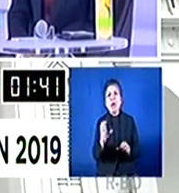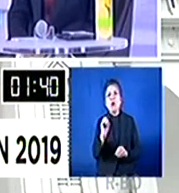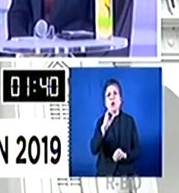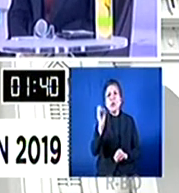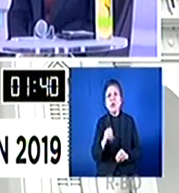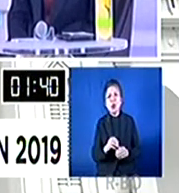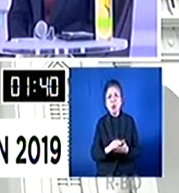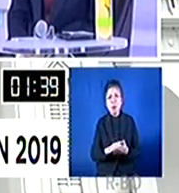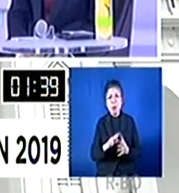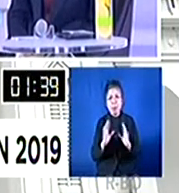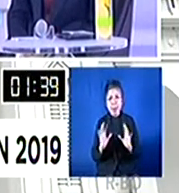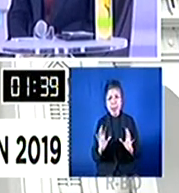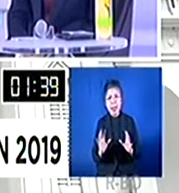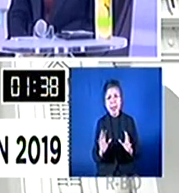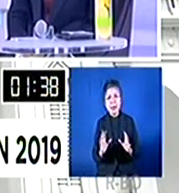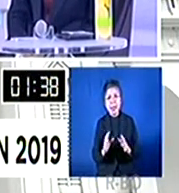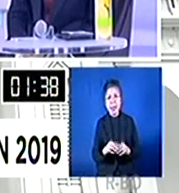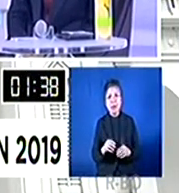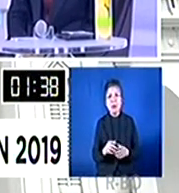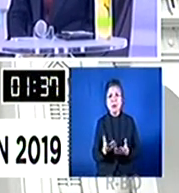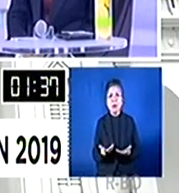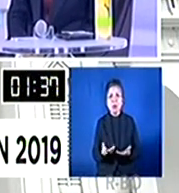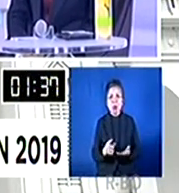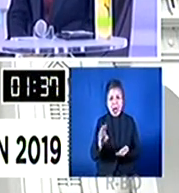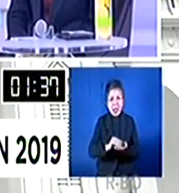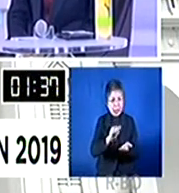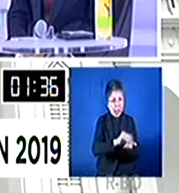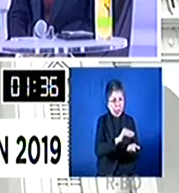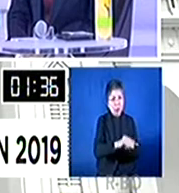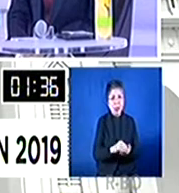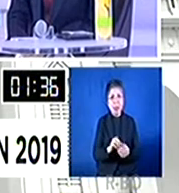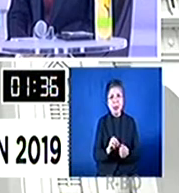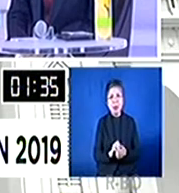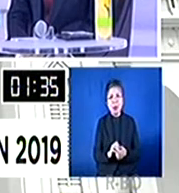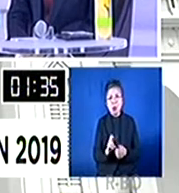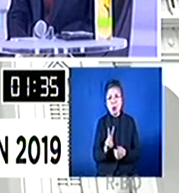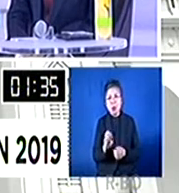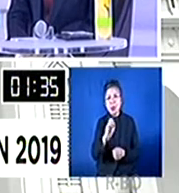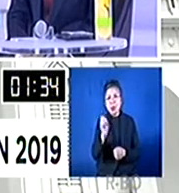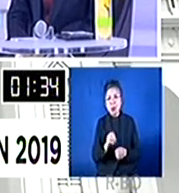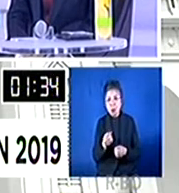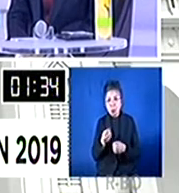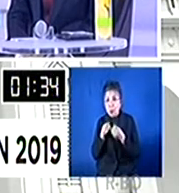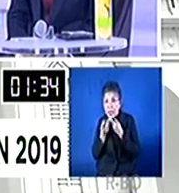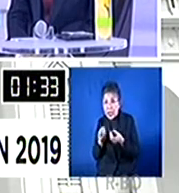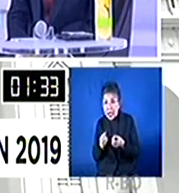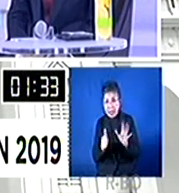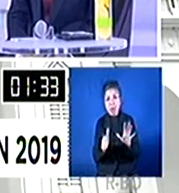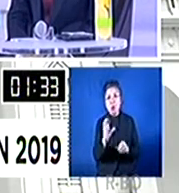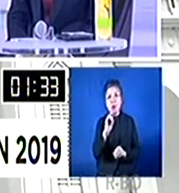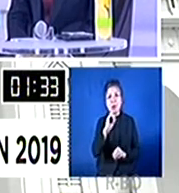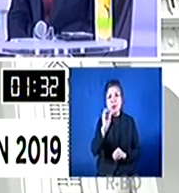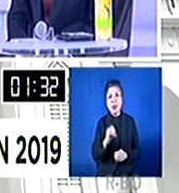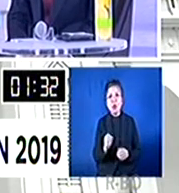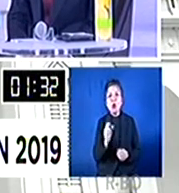60% lebih dari pusat, anggaran dari 20% anggaran pendidikan,